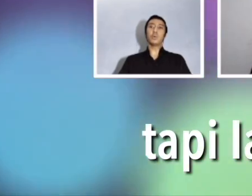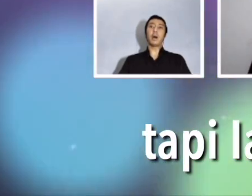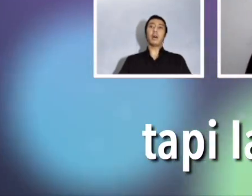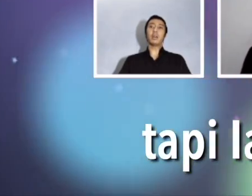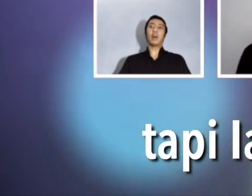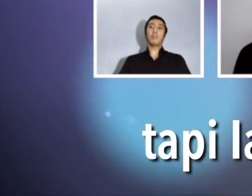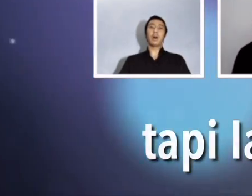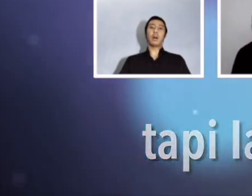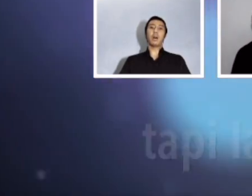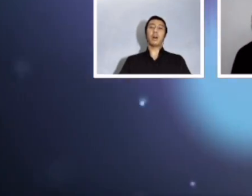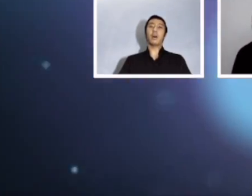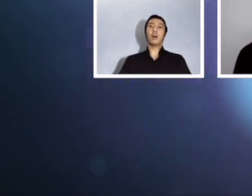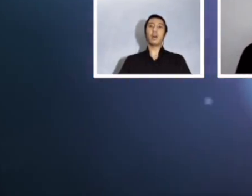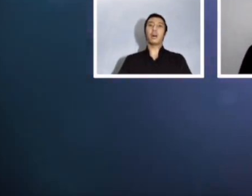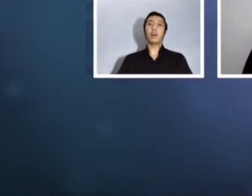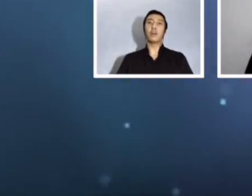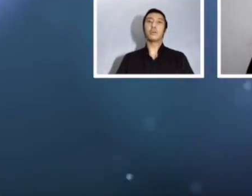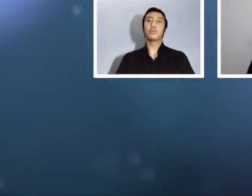Serahkanku padamu,